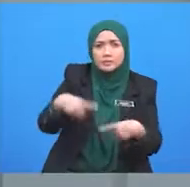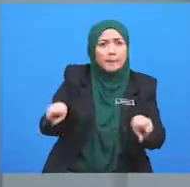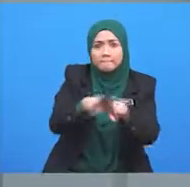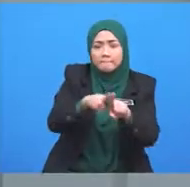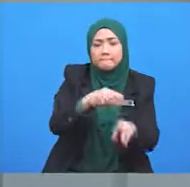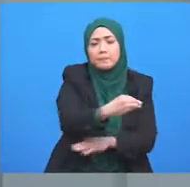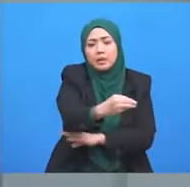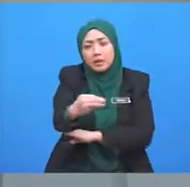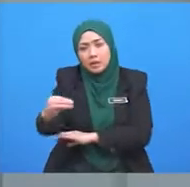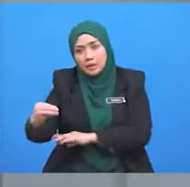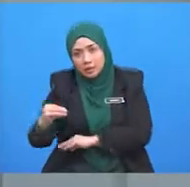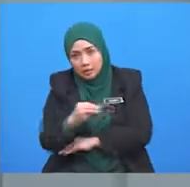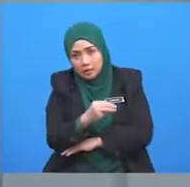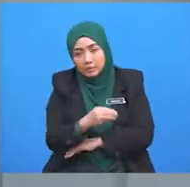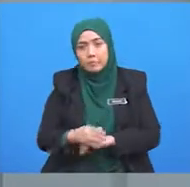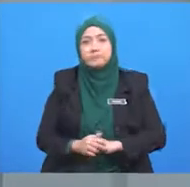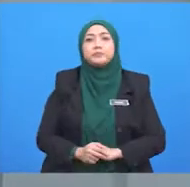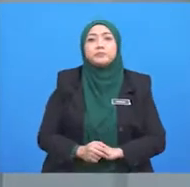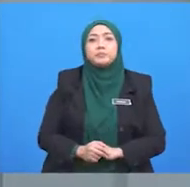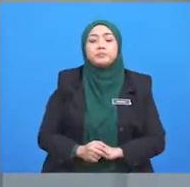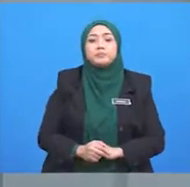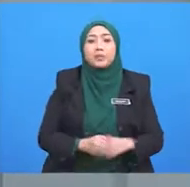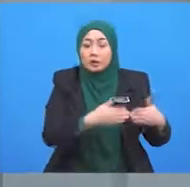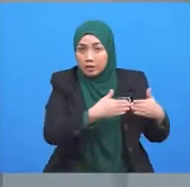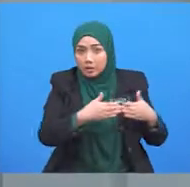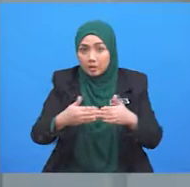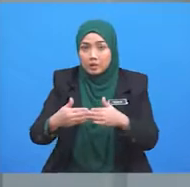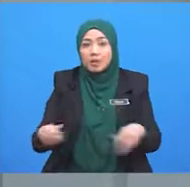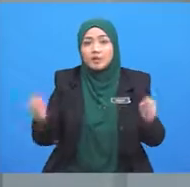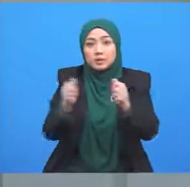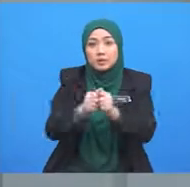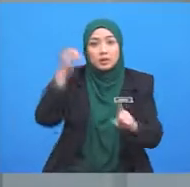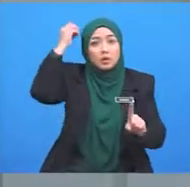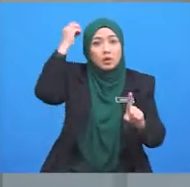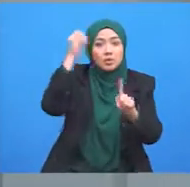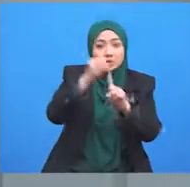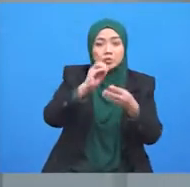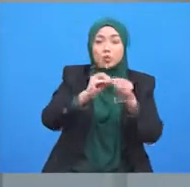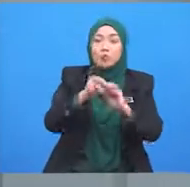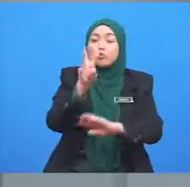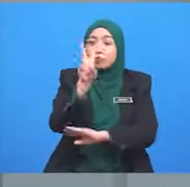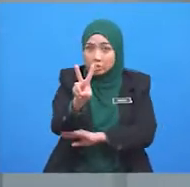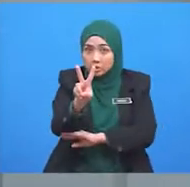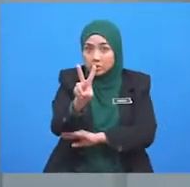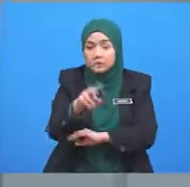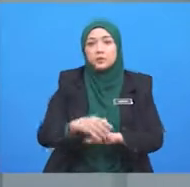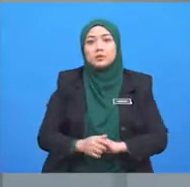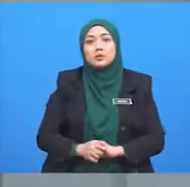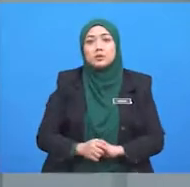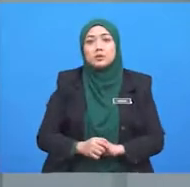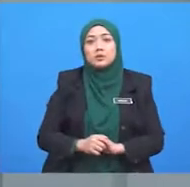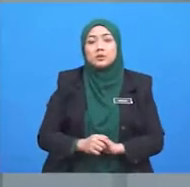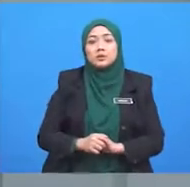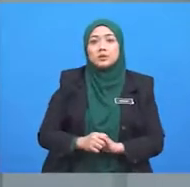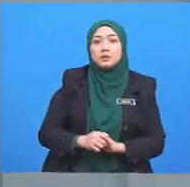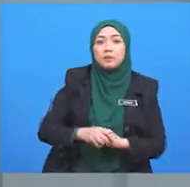Baiklah pelajar-pelajar, kita akan meneruskan objektif pembelajaran kita yang kedua, iaitu